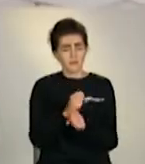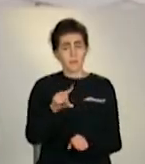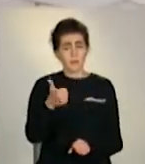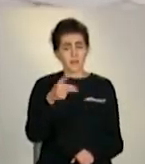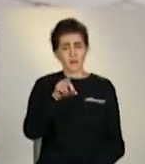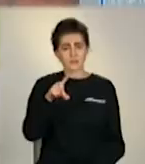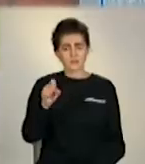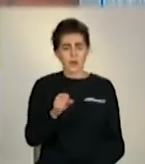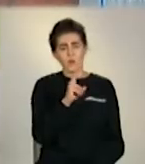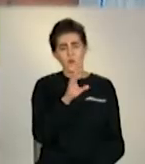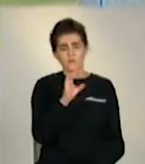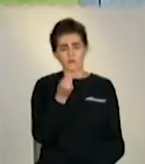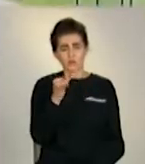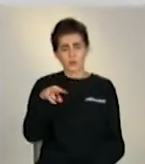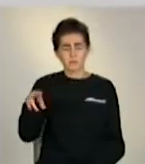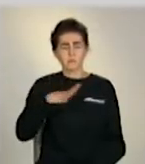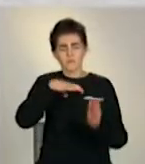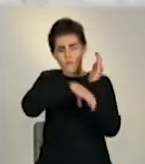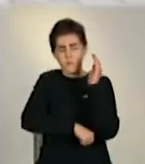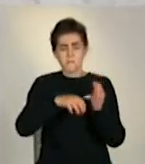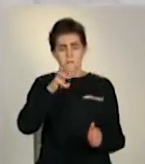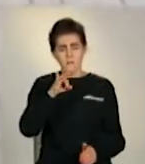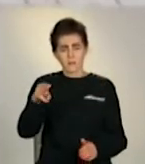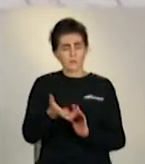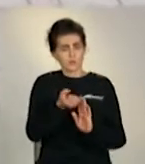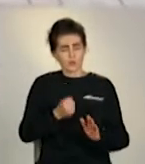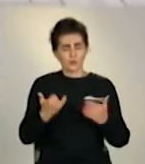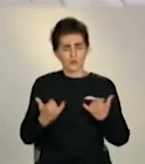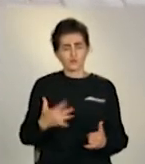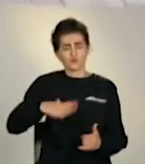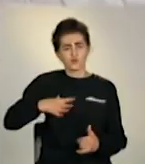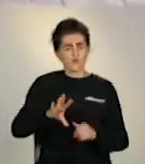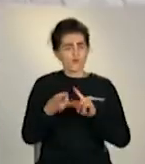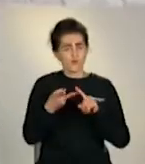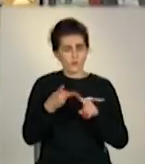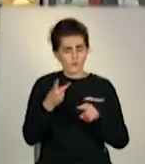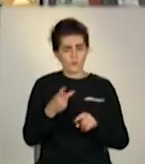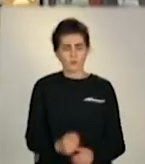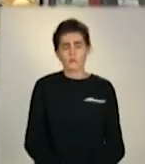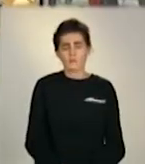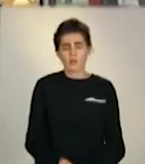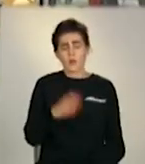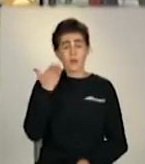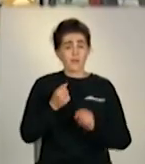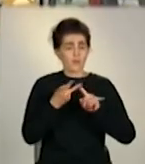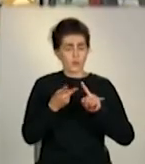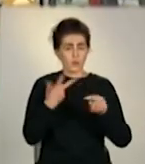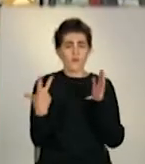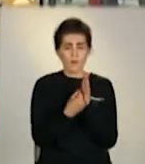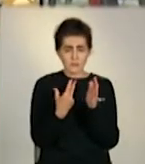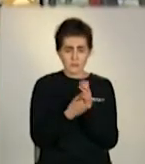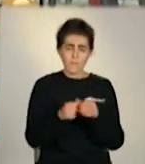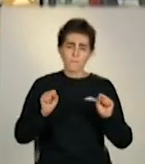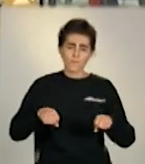дозу Ковішилд отримав наприкінці березня. Зараз чекає на другу. Щодо другої вакцини,